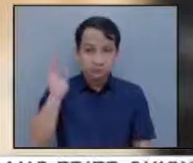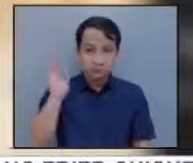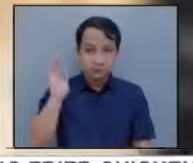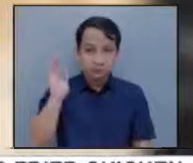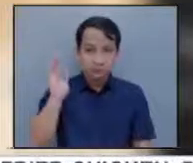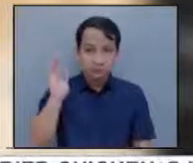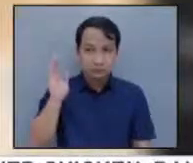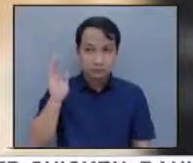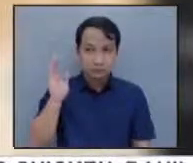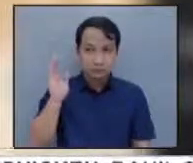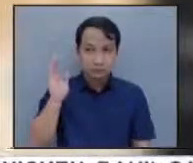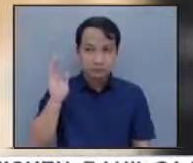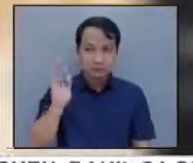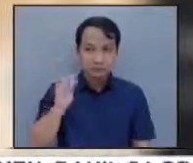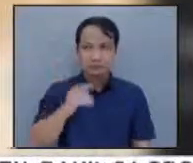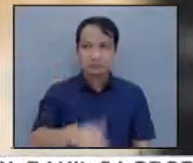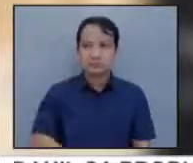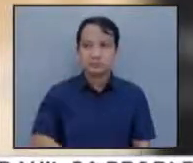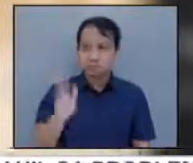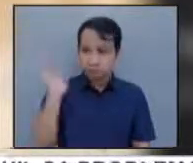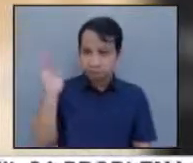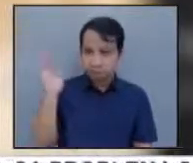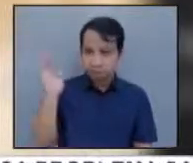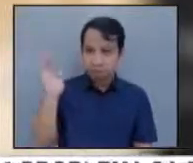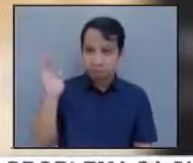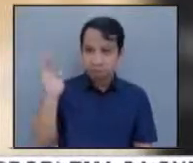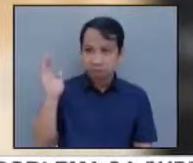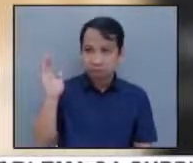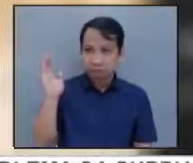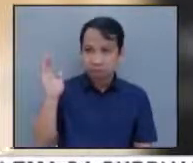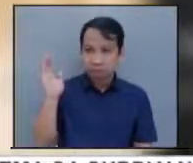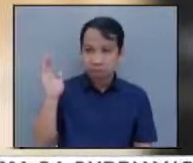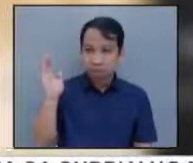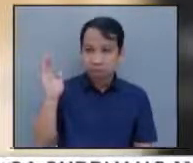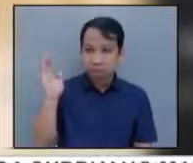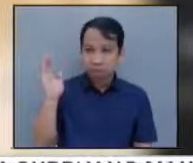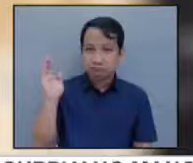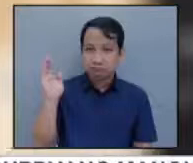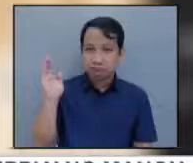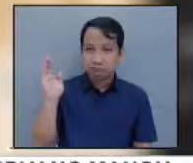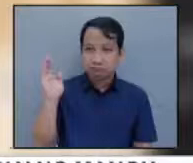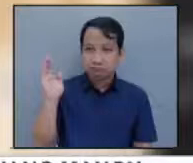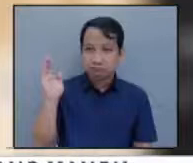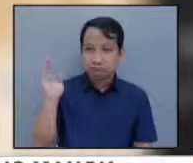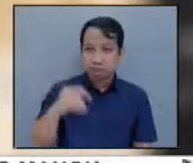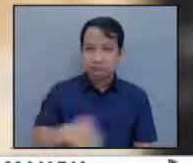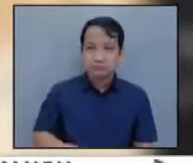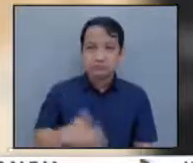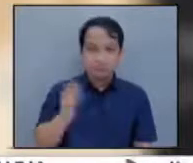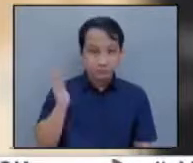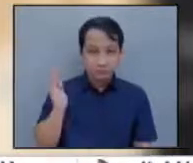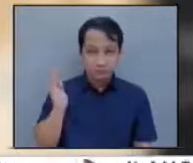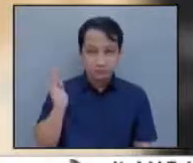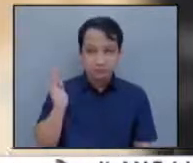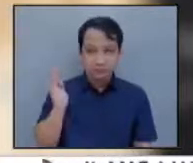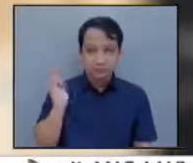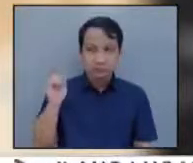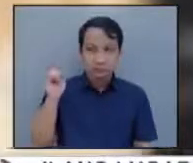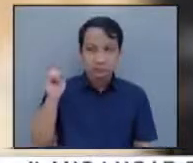Halikol, Black Rainbow, City of Flowers, Dikit,